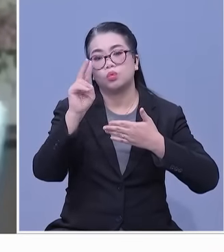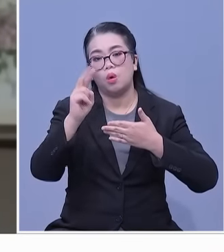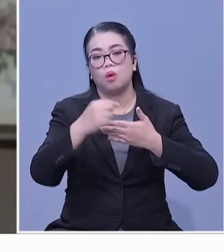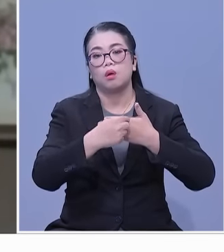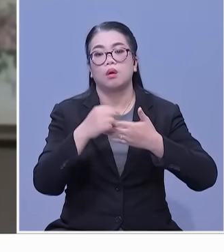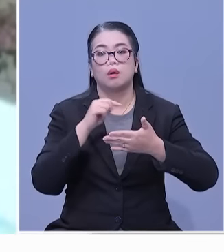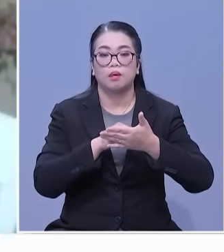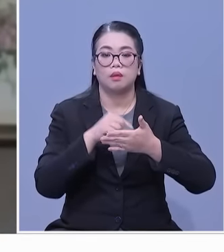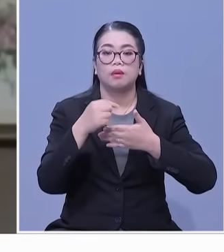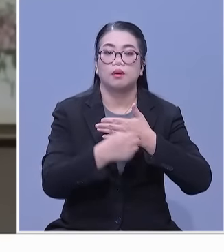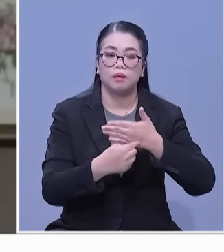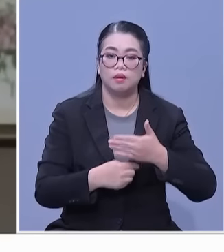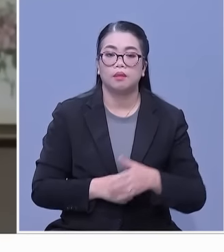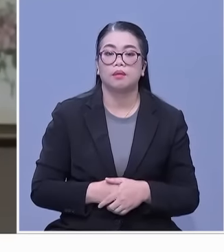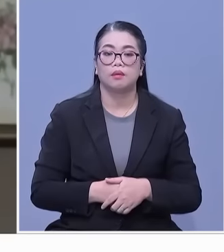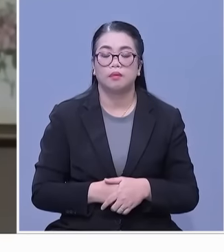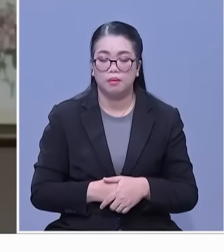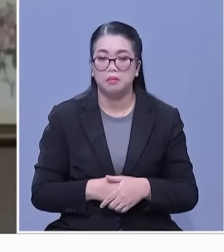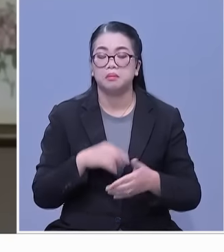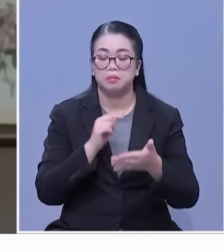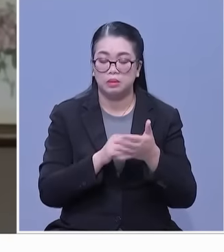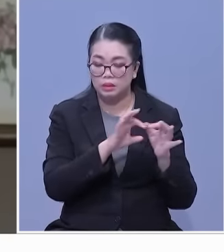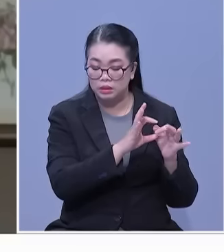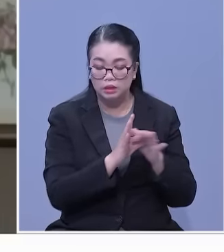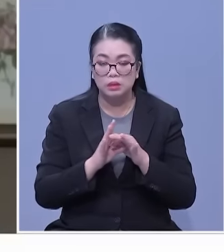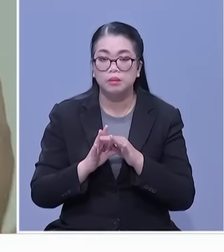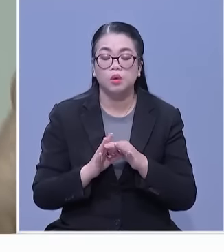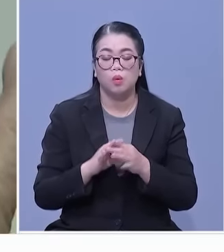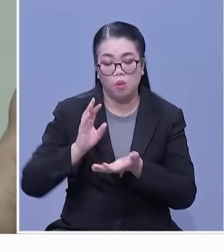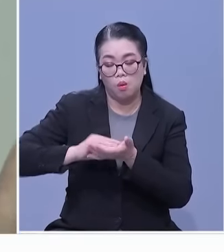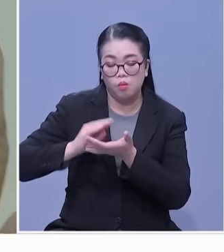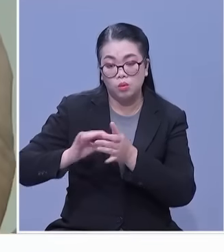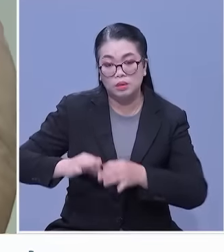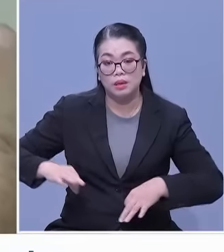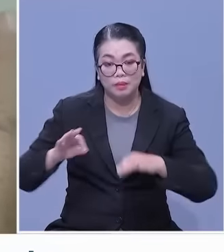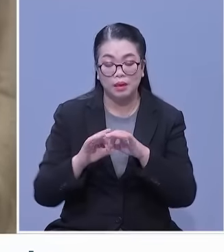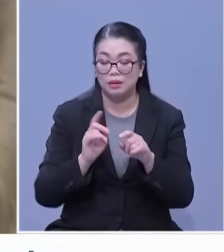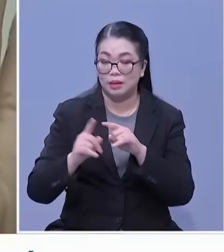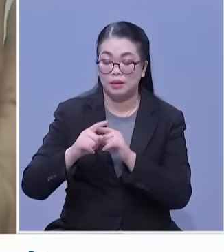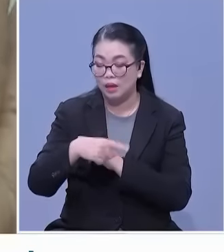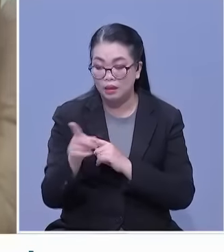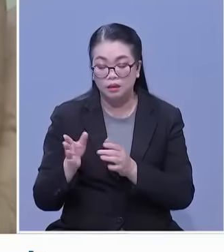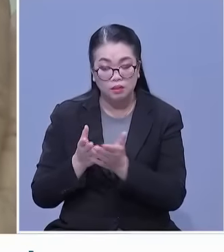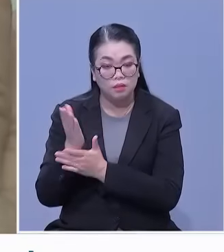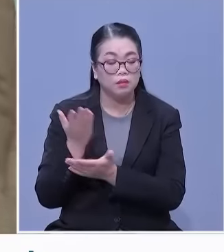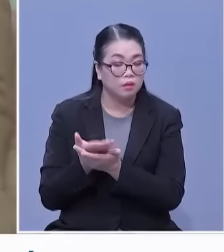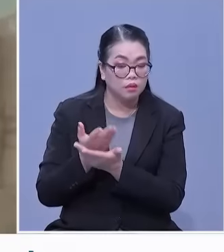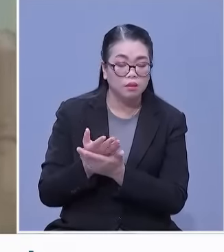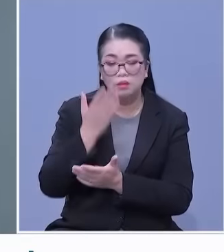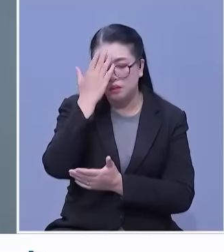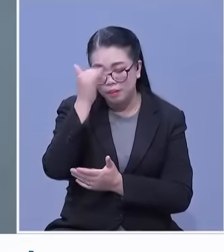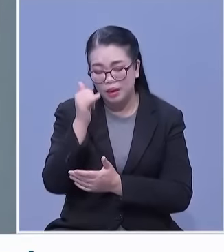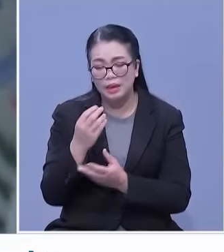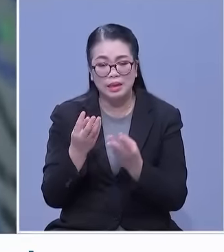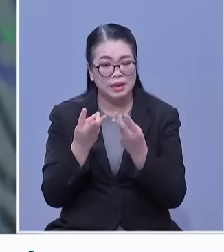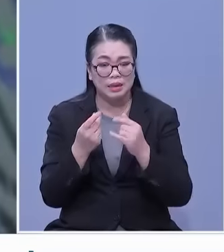ลับส่วนบุคคลของพี่น้องเพราะข้อมูลนี้จะถูกเชื่อมโยงไปยังข้อมูลสำคัญอื่นๆแม้แต่ข้อมูลทางการเงินทำไมผมบอกว่าอย่า